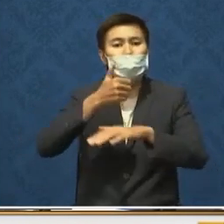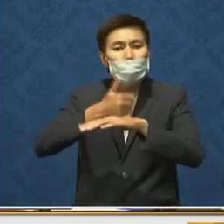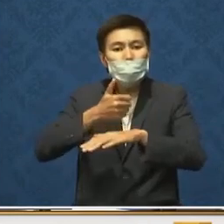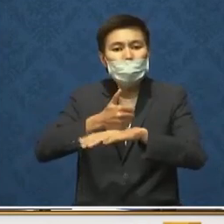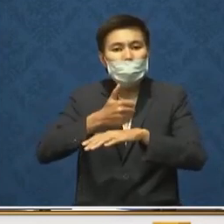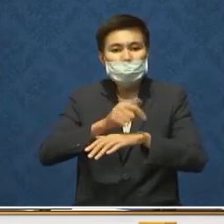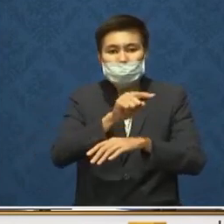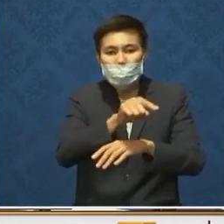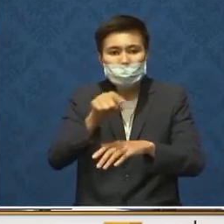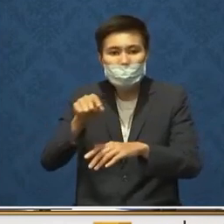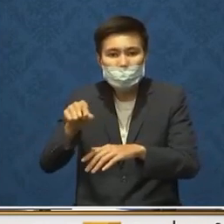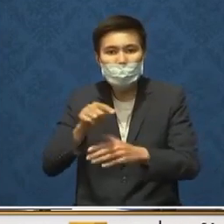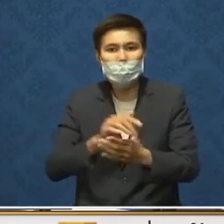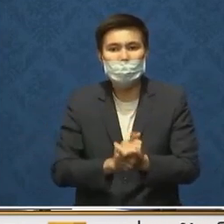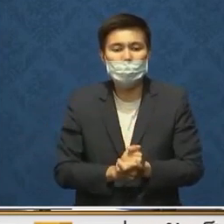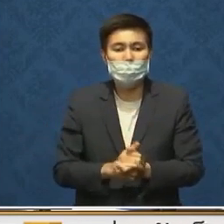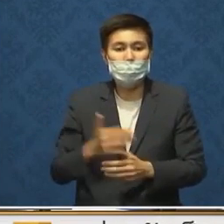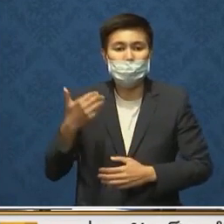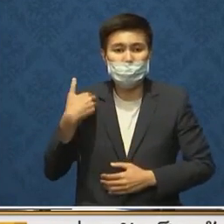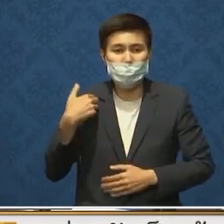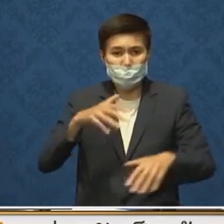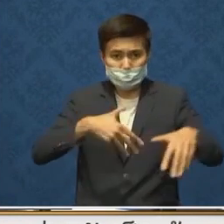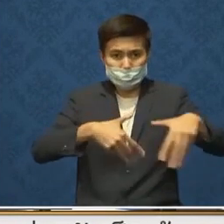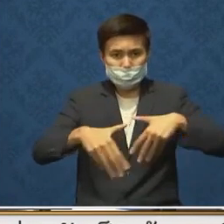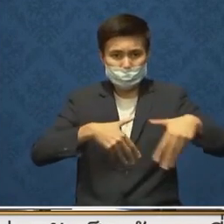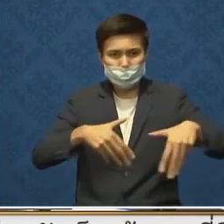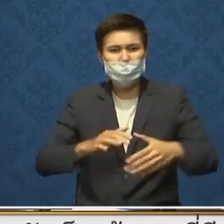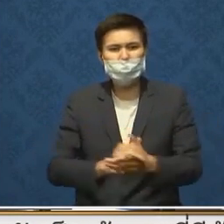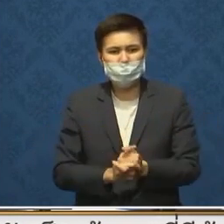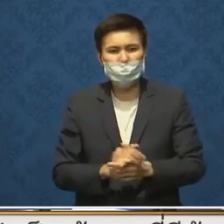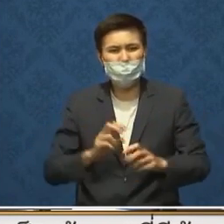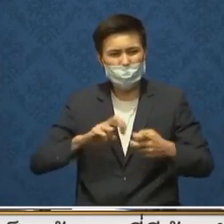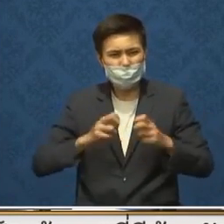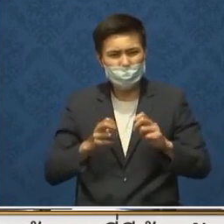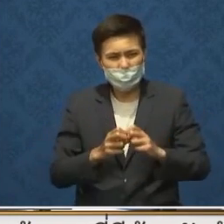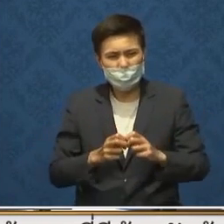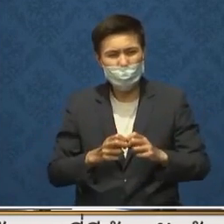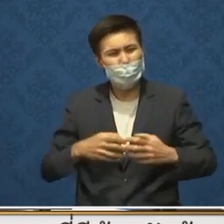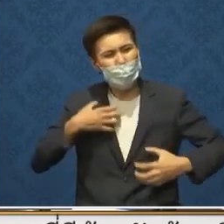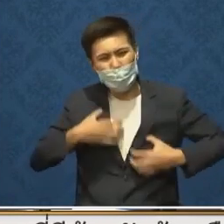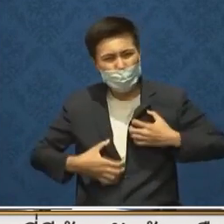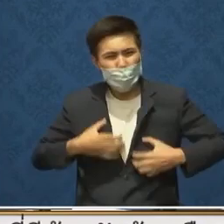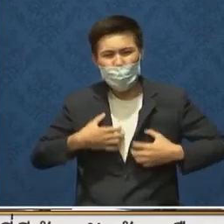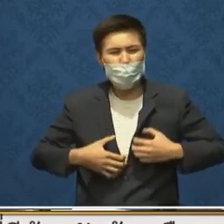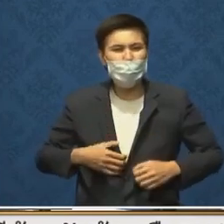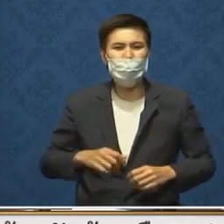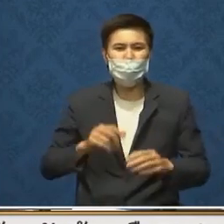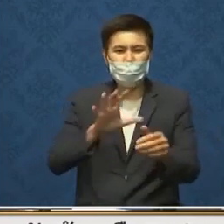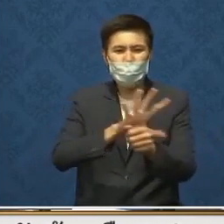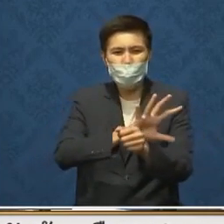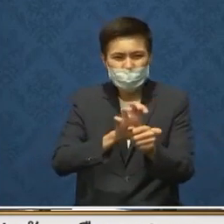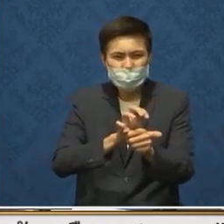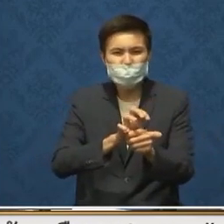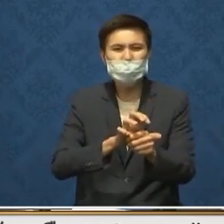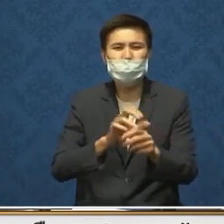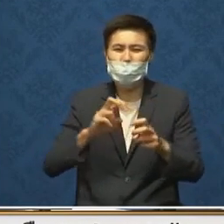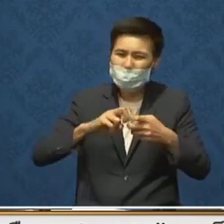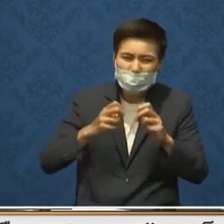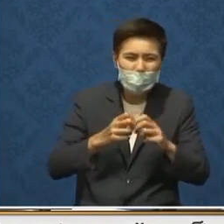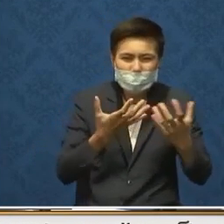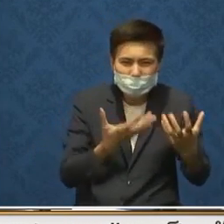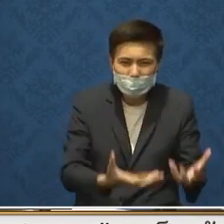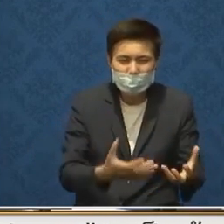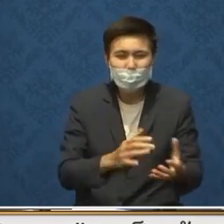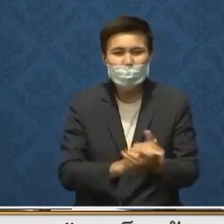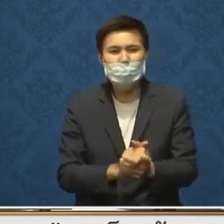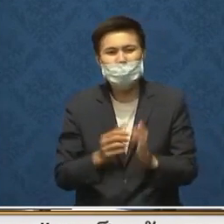พี่น้ประชาชนทุกอยากลำบากจากโวิตมาก็หนักหนาสักหัดนี่สินจนกลับบ้านไม่ได้บางคน